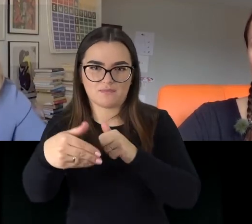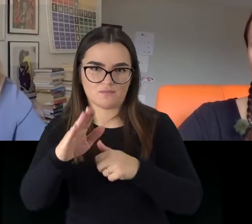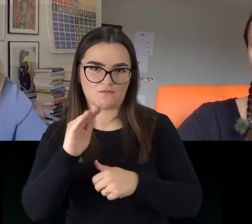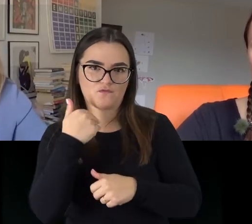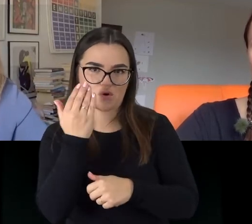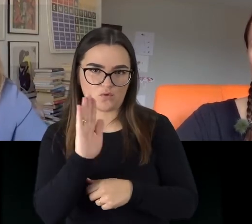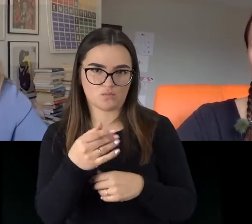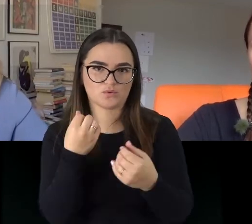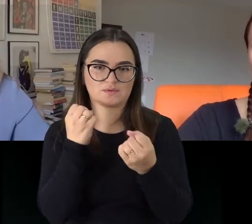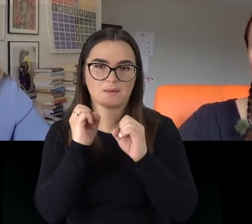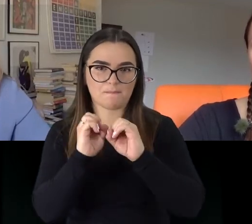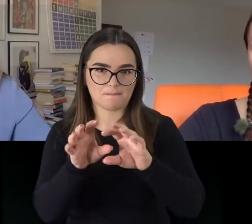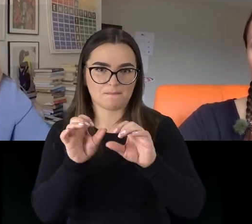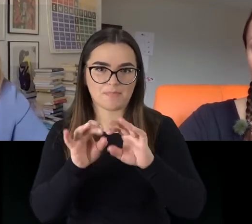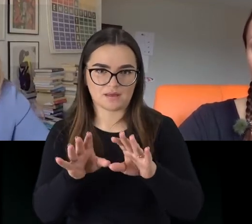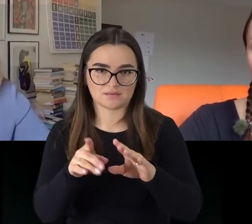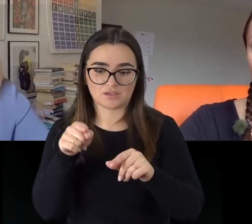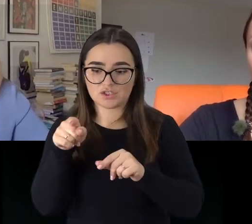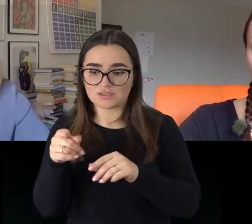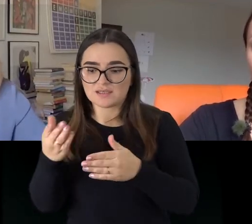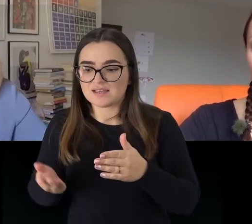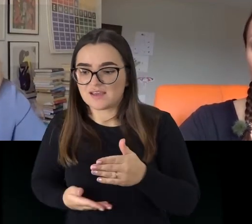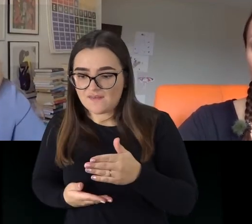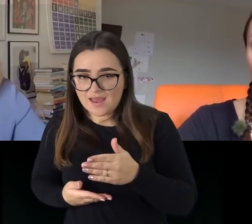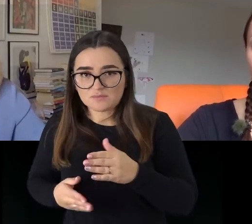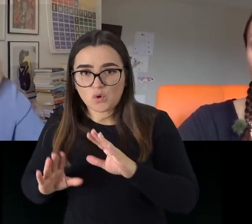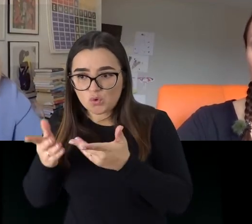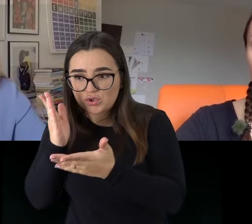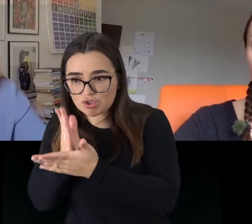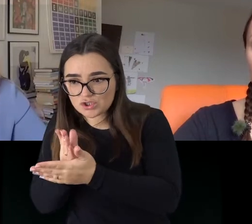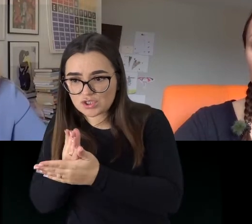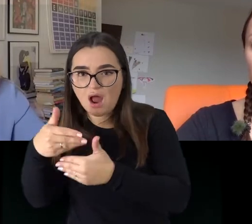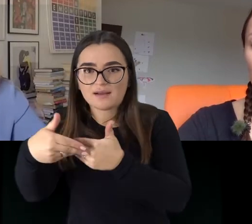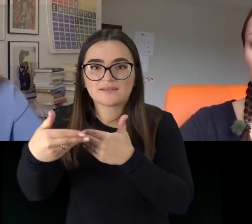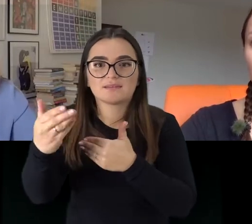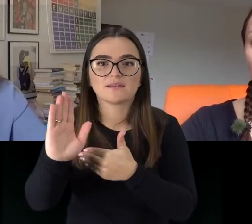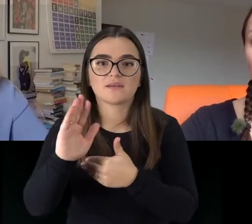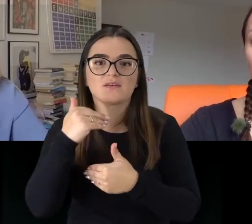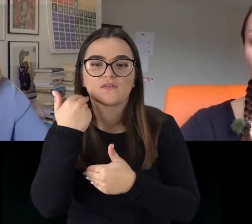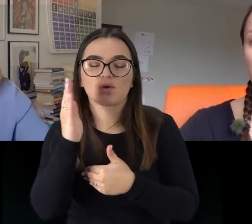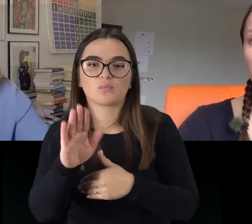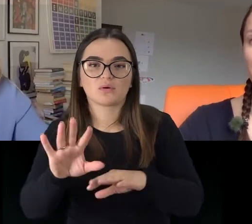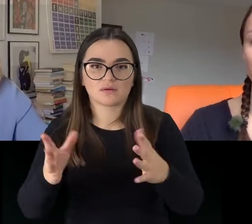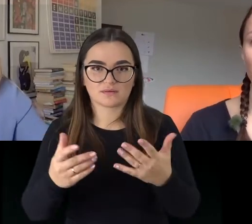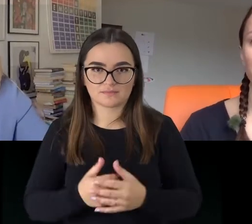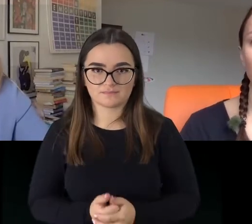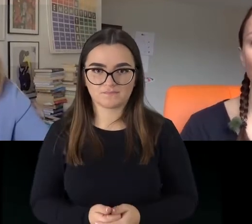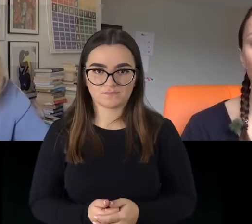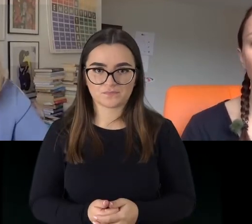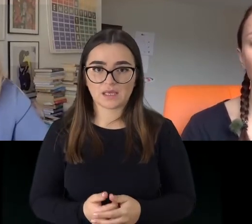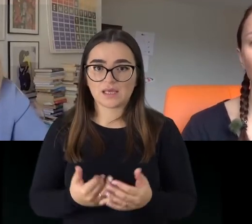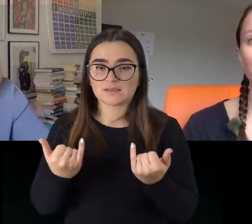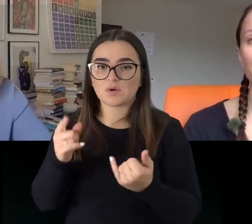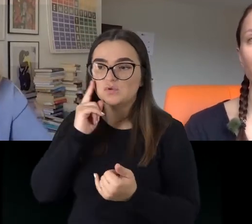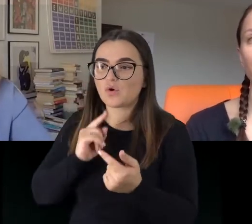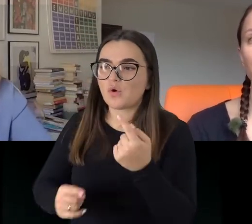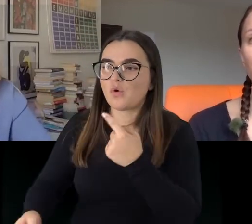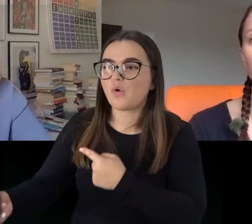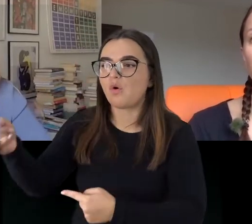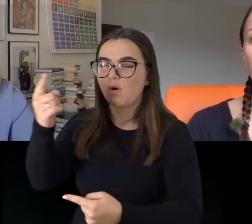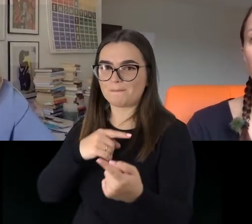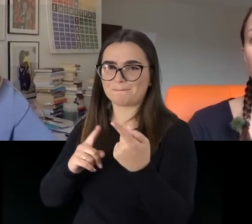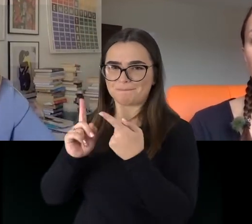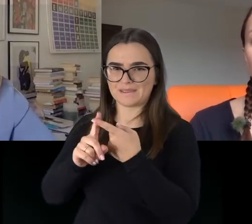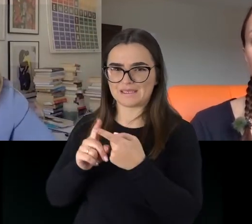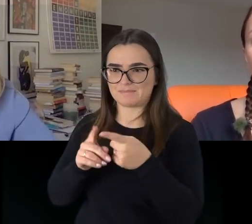tuos antrinius ratus, nu, ką padaro toks gyvenimas namuose. Taip. Aš norėčiau skrįžti prie pirmos dalies, apie kurias kalbėjot. Man labai įstrigo tai,